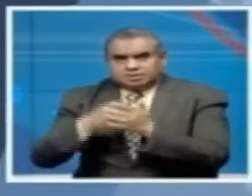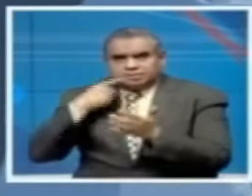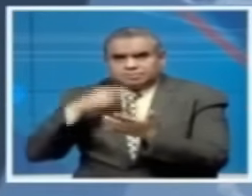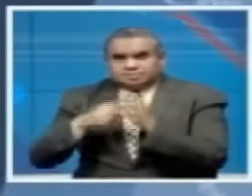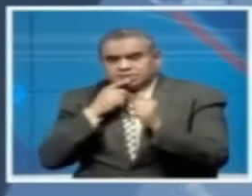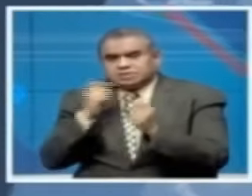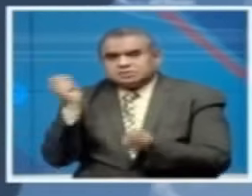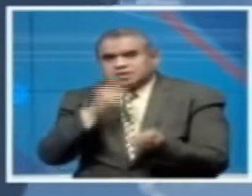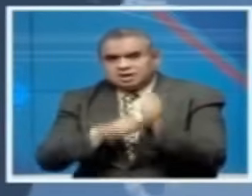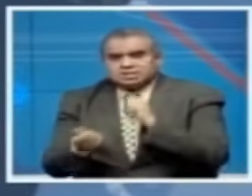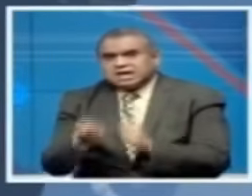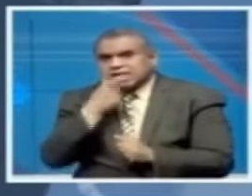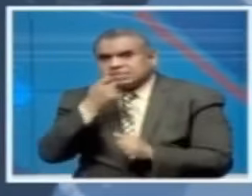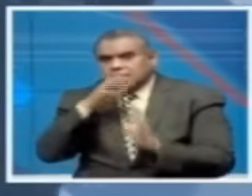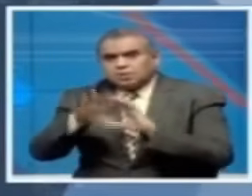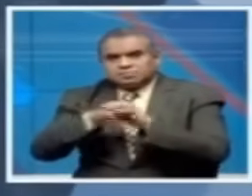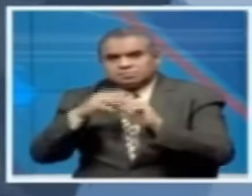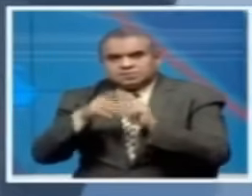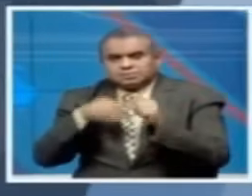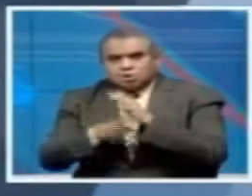المحلي من الصناعات الدوائية.